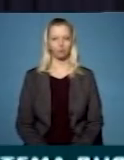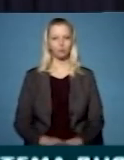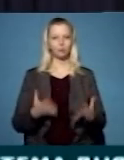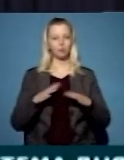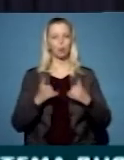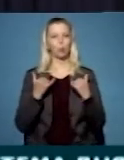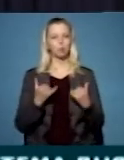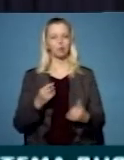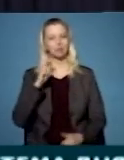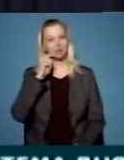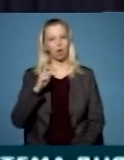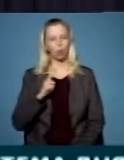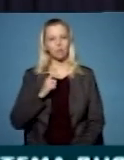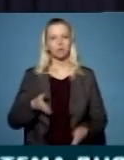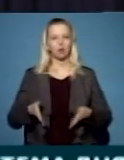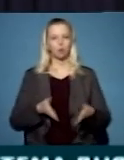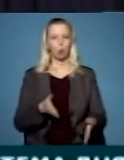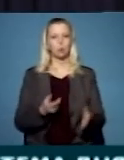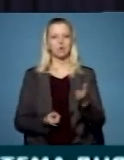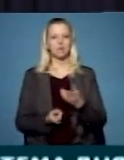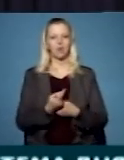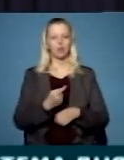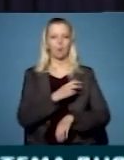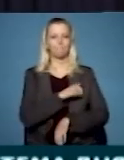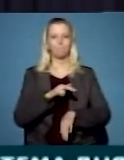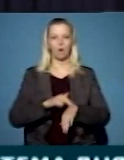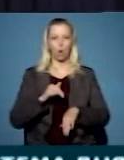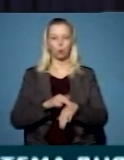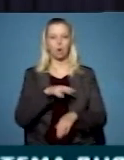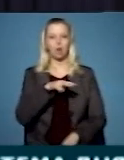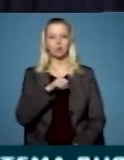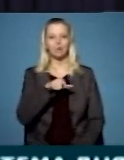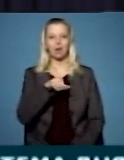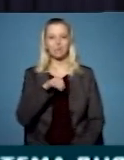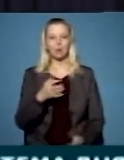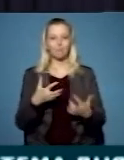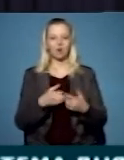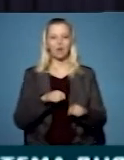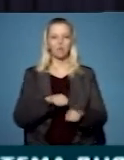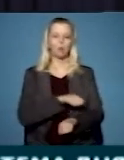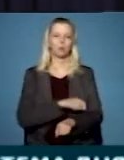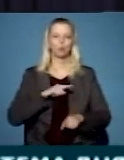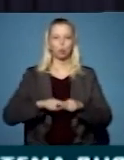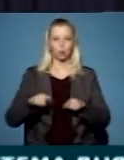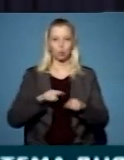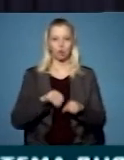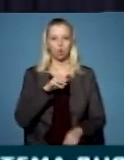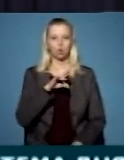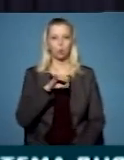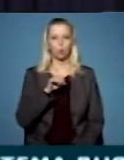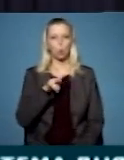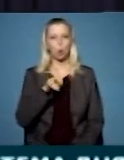Вже від сьогодні на українських дорогах з'явилися патрульні із лазерними приладами вимірювання швидкості, труками, так